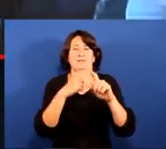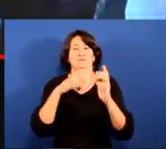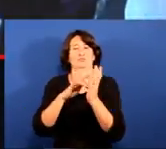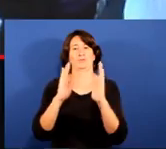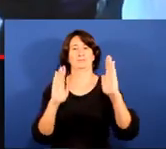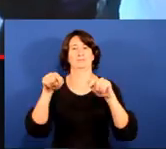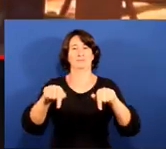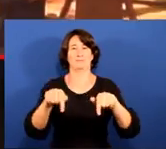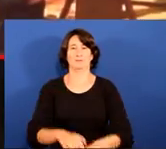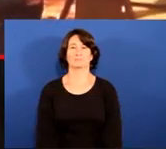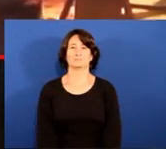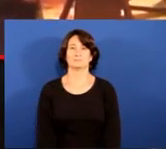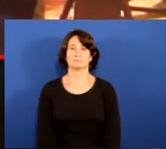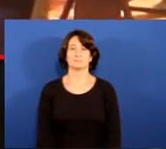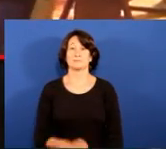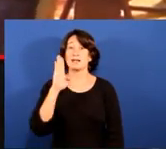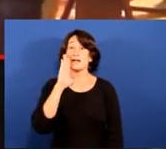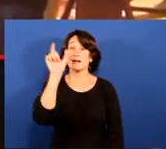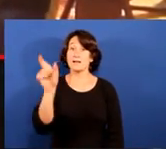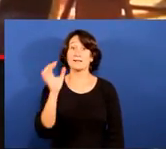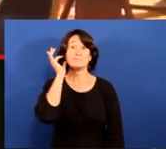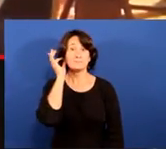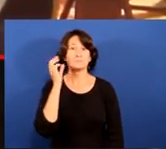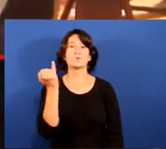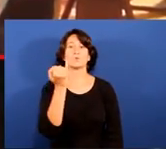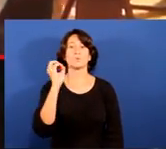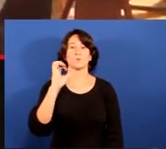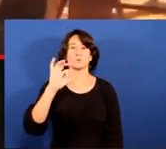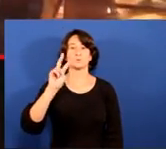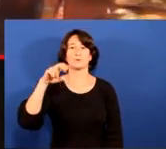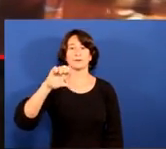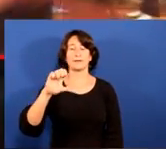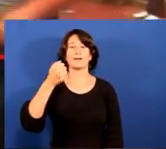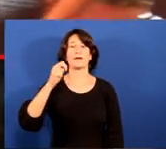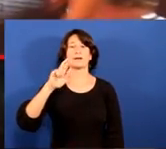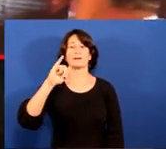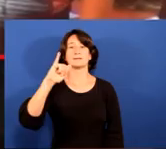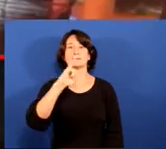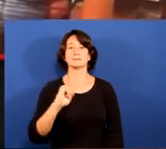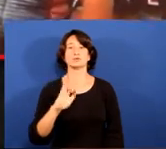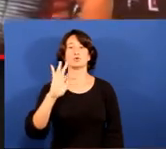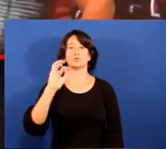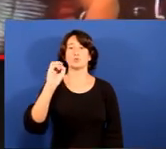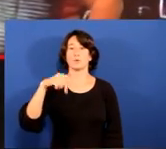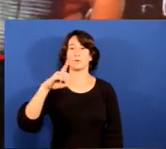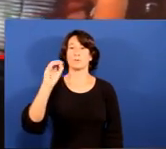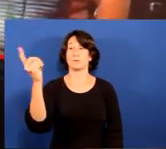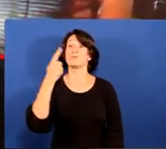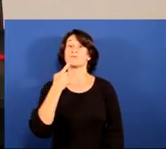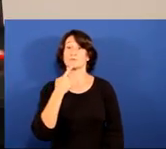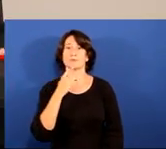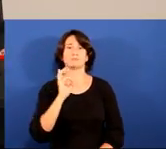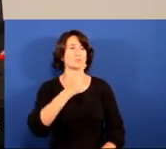irubebikoitza.bizkaia.net/kirolak eskaintza zein den zehaztasunez azalduta dago, eta aukera bakoitzaren ezaugarria zein diren eta izena